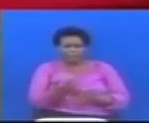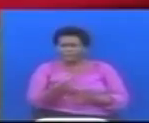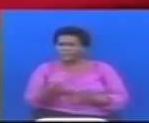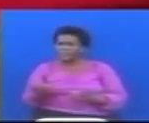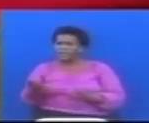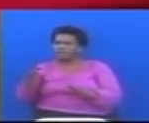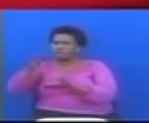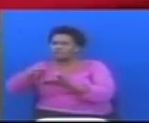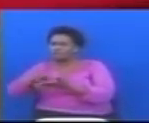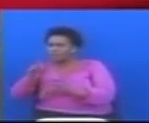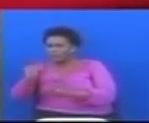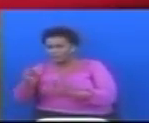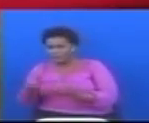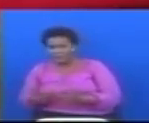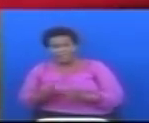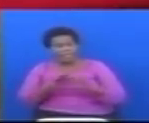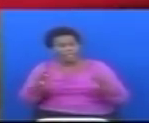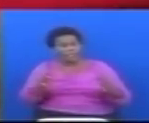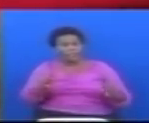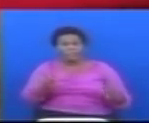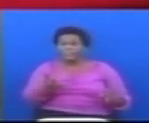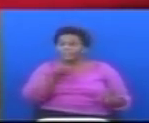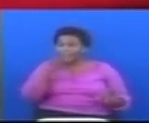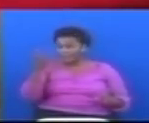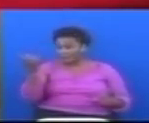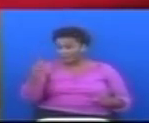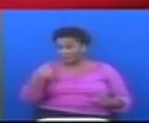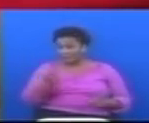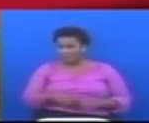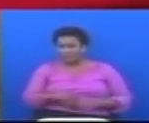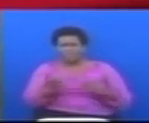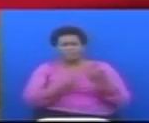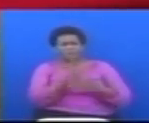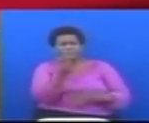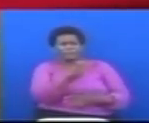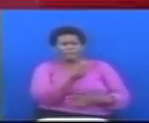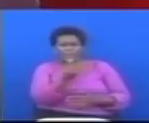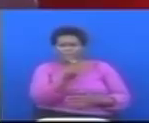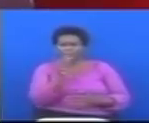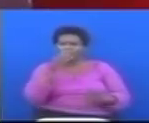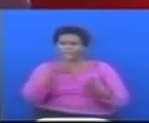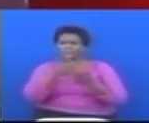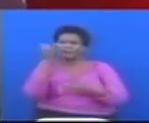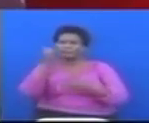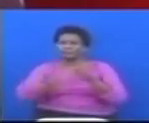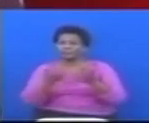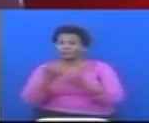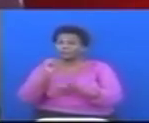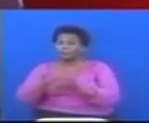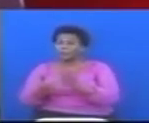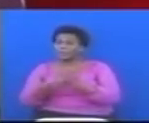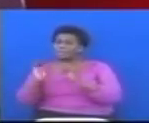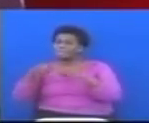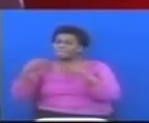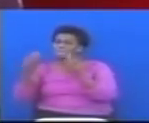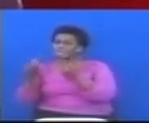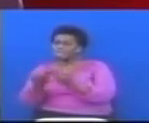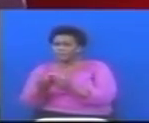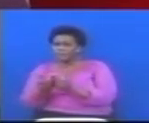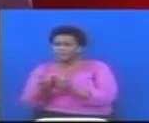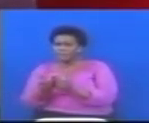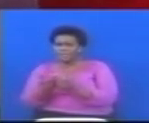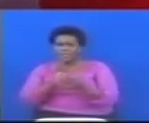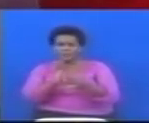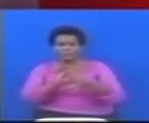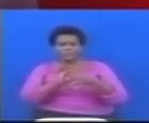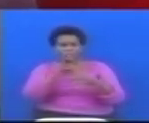sana ambayo yanafika mwisho kwa sababu tu familia zimekuwa hazitoi ushirikiano kwa jeshi la polisi na idara ya mahakama ili matukio haya